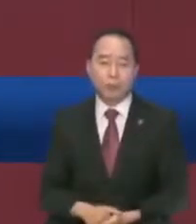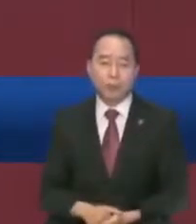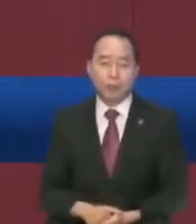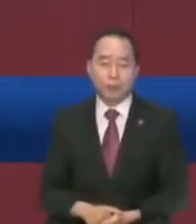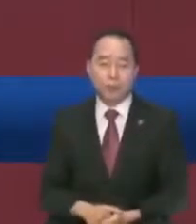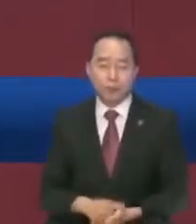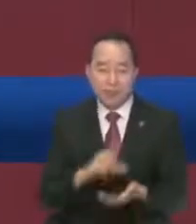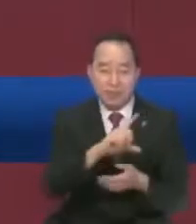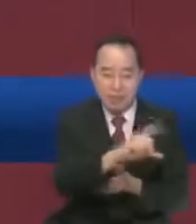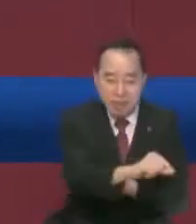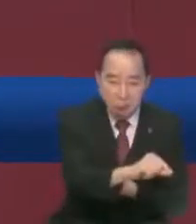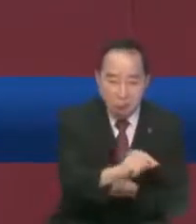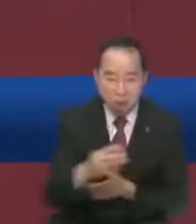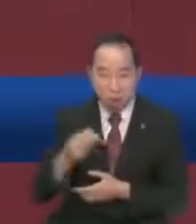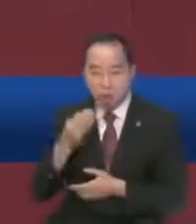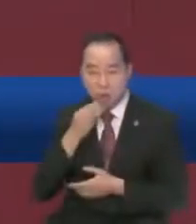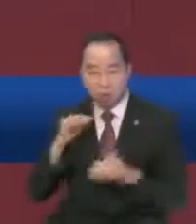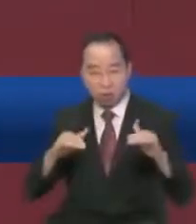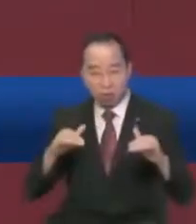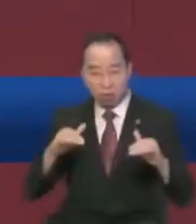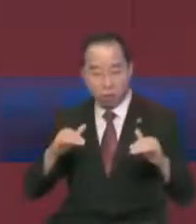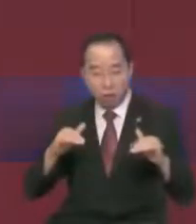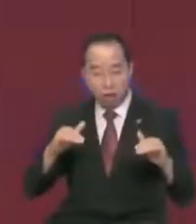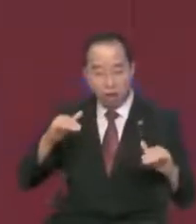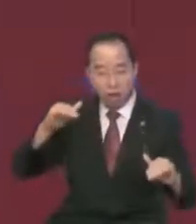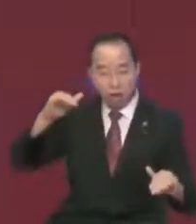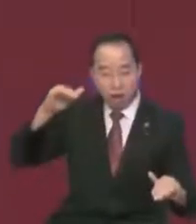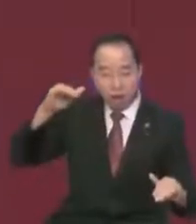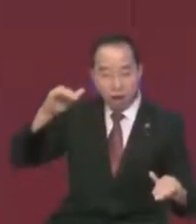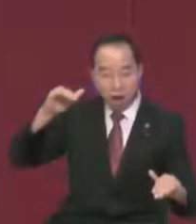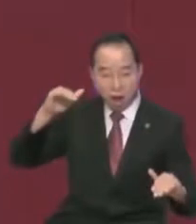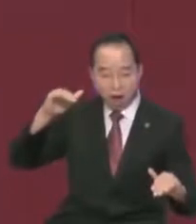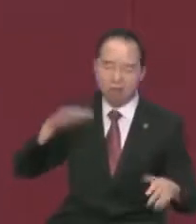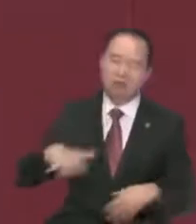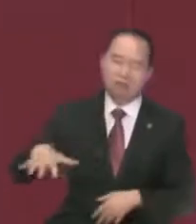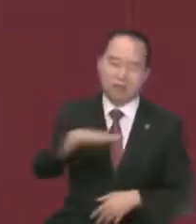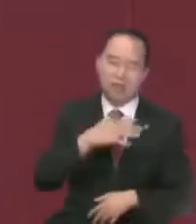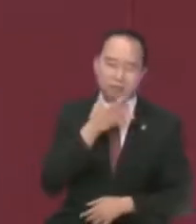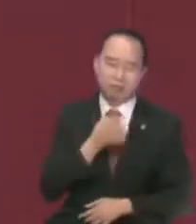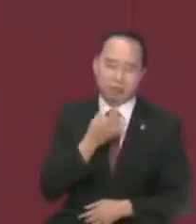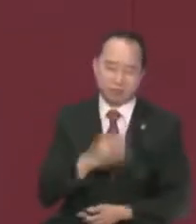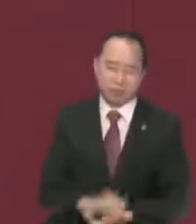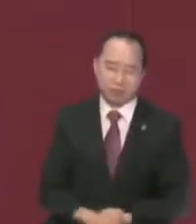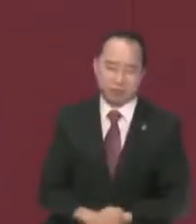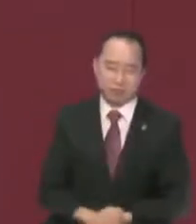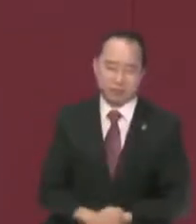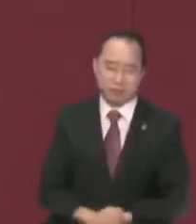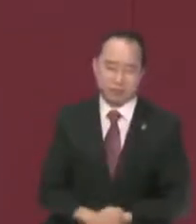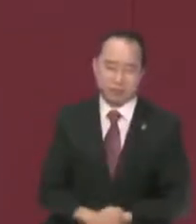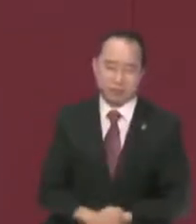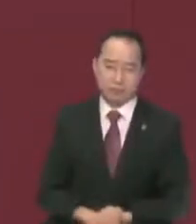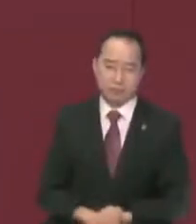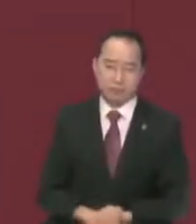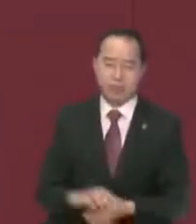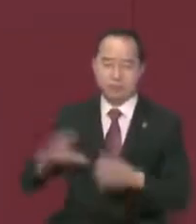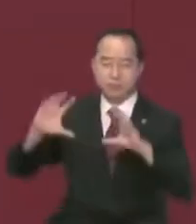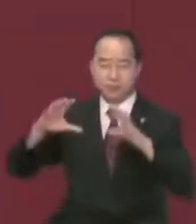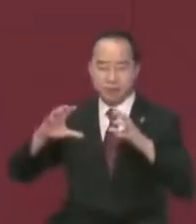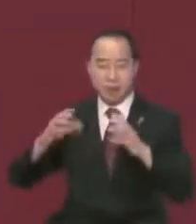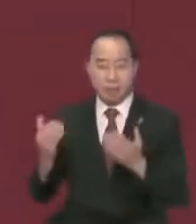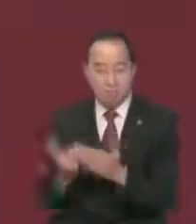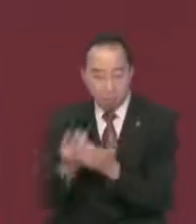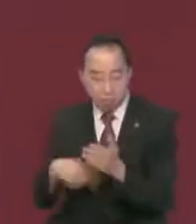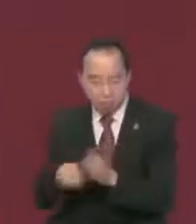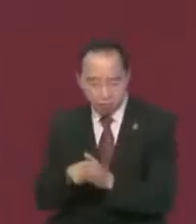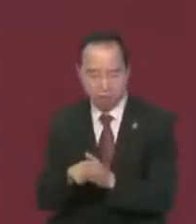지역 불균형은 국민 모두의 행복을 저해합니다. 국가의 발전 역량도 훼손합니다. 균형